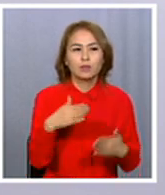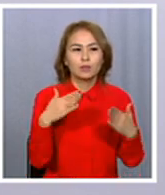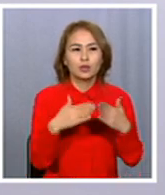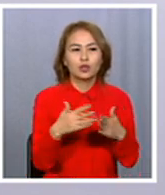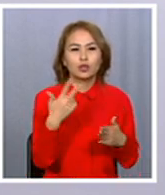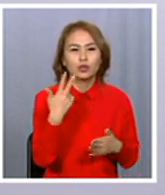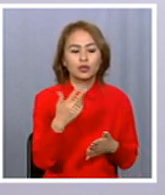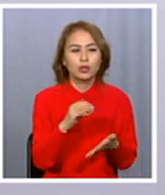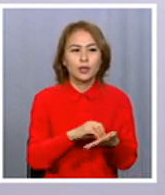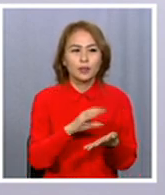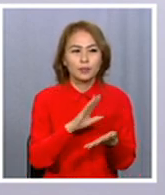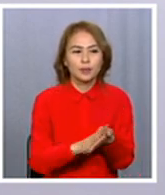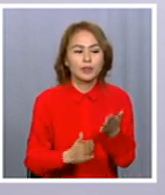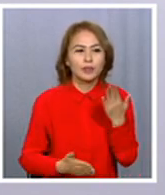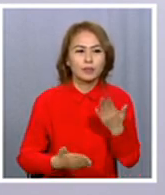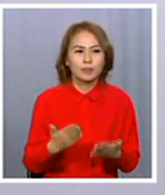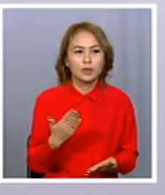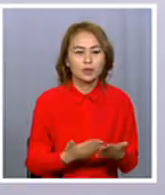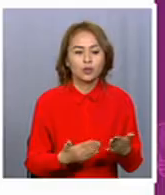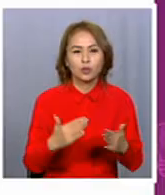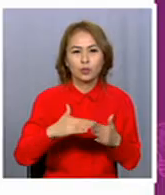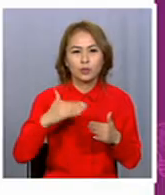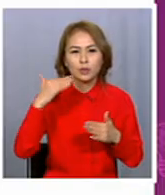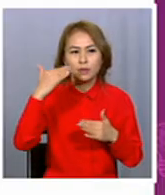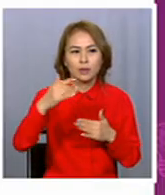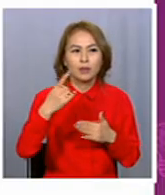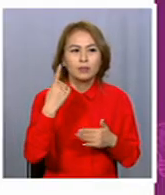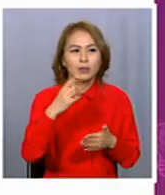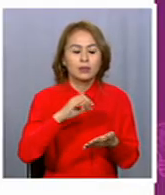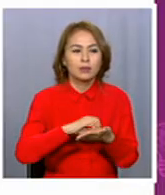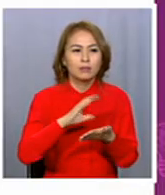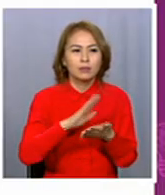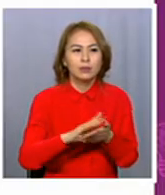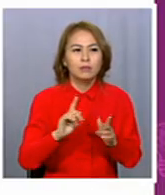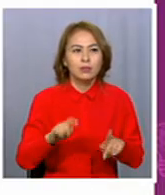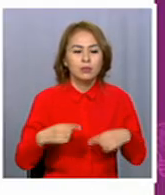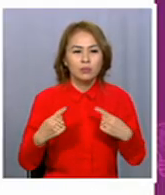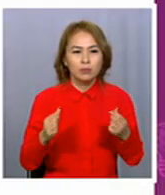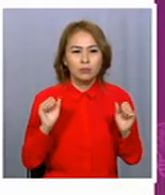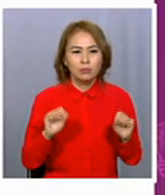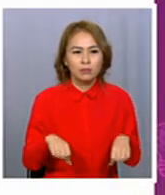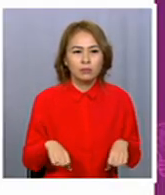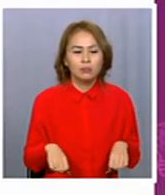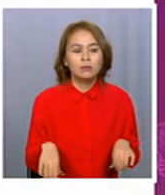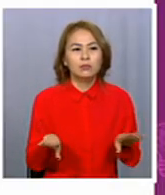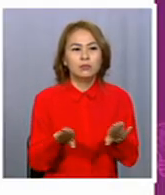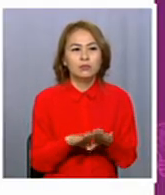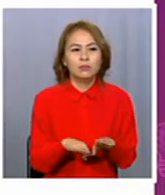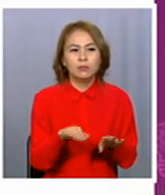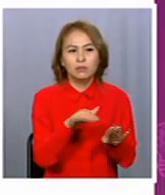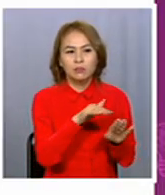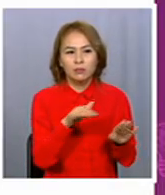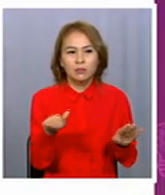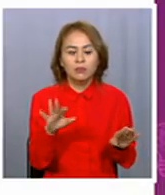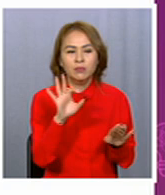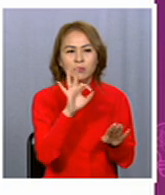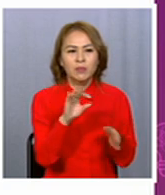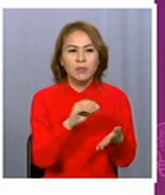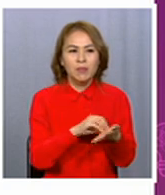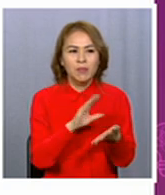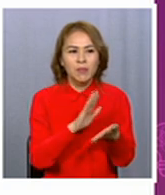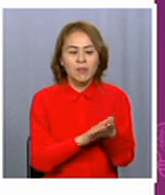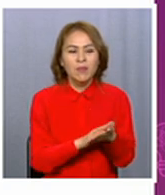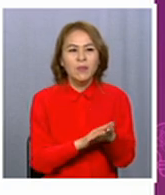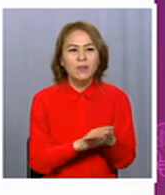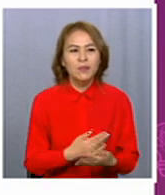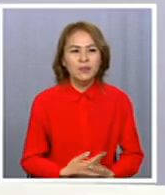әріппен немесе оның төбесіндегі тұрған бір әріппен ғана белгілеуге болады. Олай болса, біз осы төбені О деп белгілеп, О бұрышы